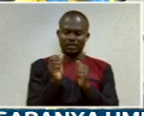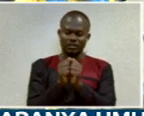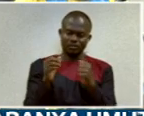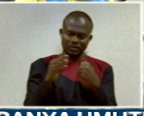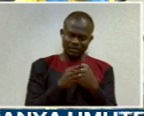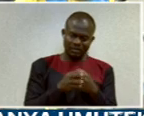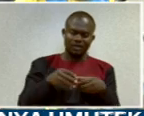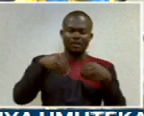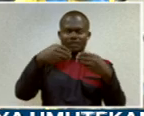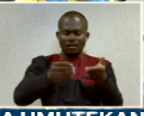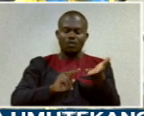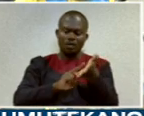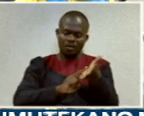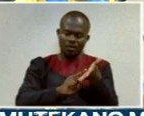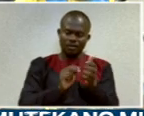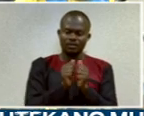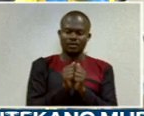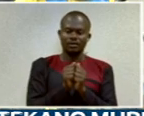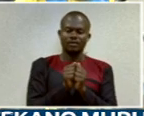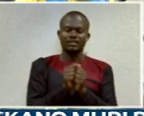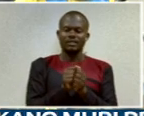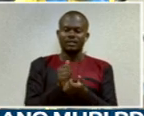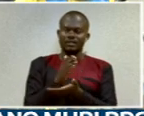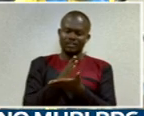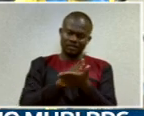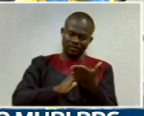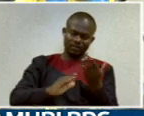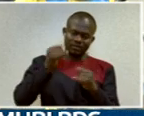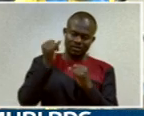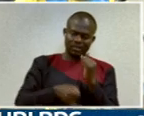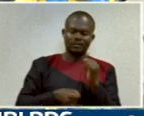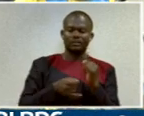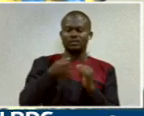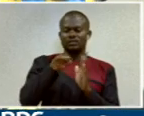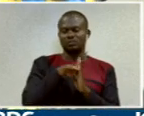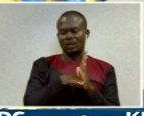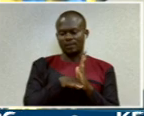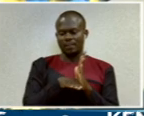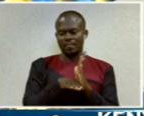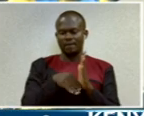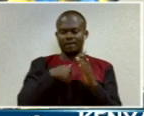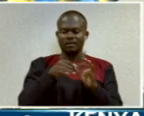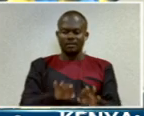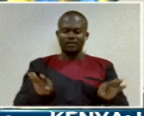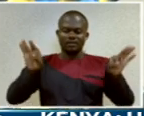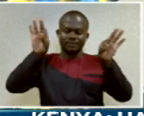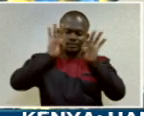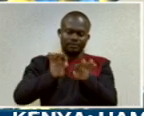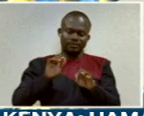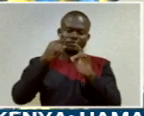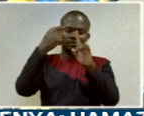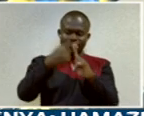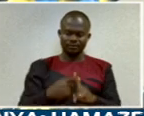2018 aratangwa arakoreshwa. Akikiri akaba ari igice cya nyuma cy'iyo porogaramu ifite agaciro uteranyije ka